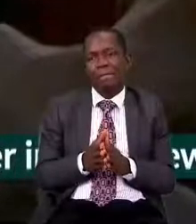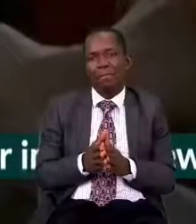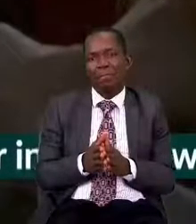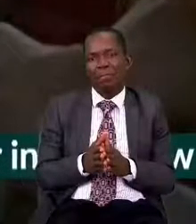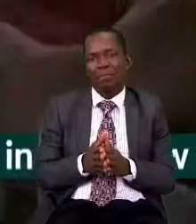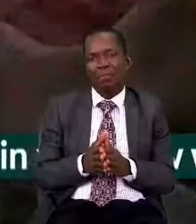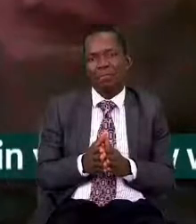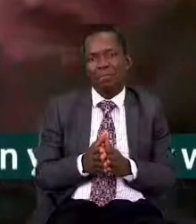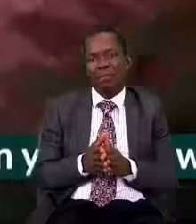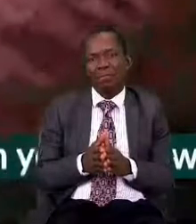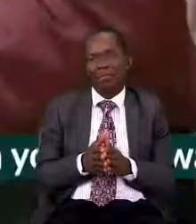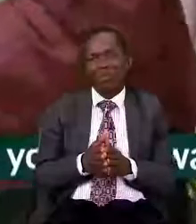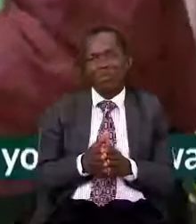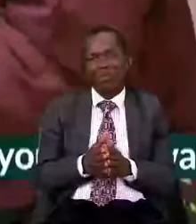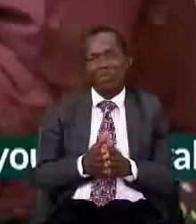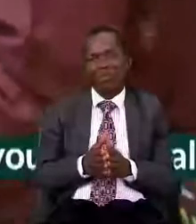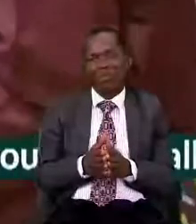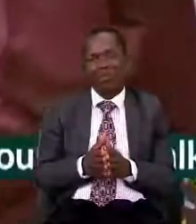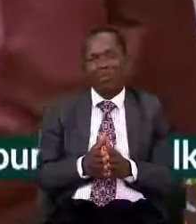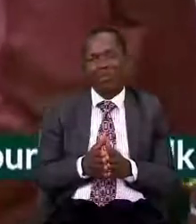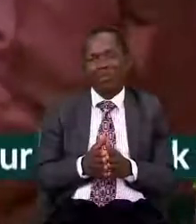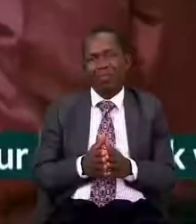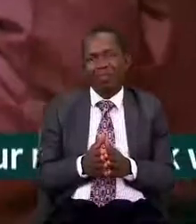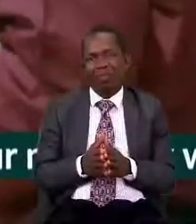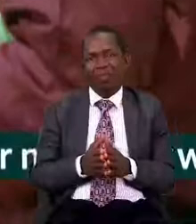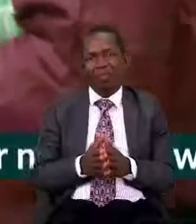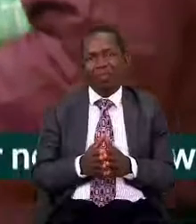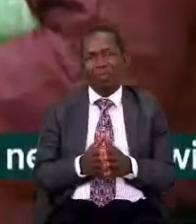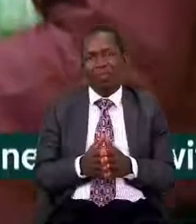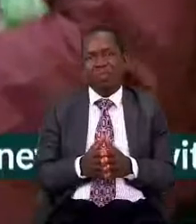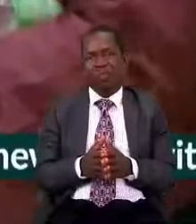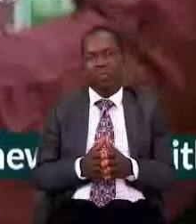L'heure est maintenant au conseil.